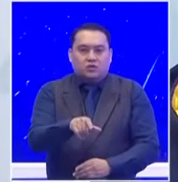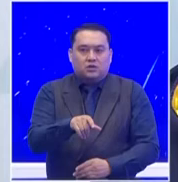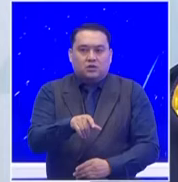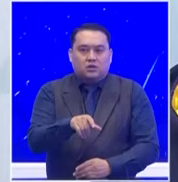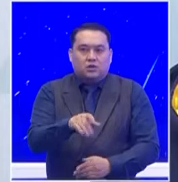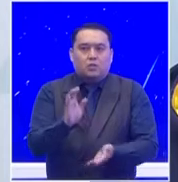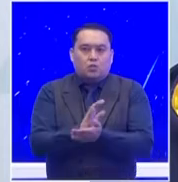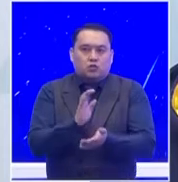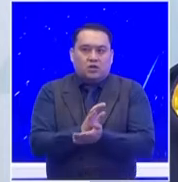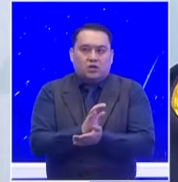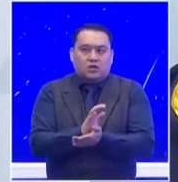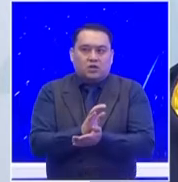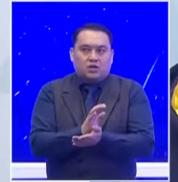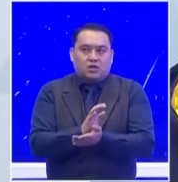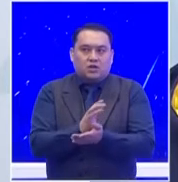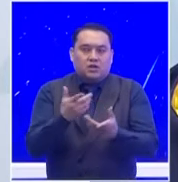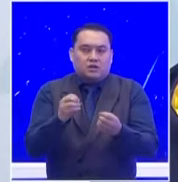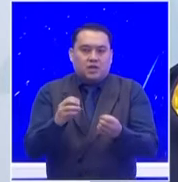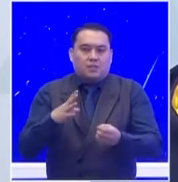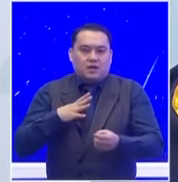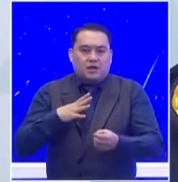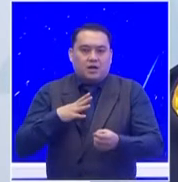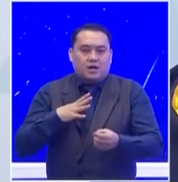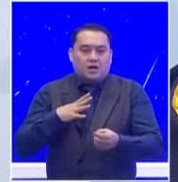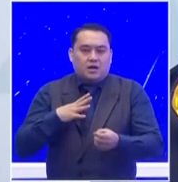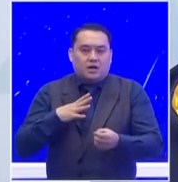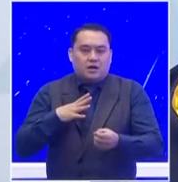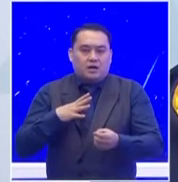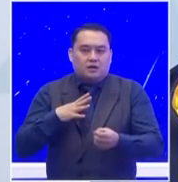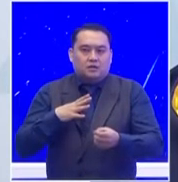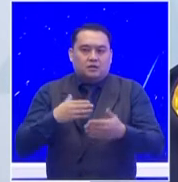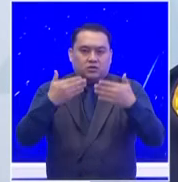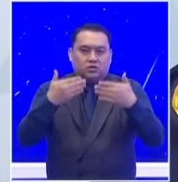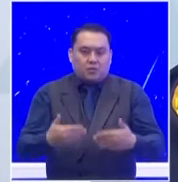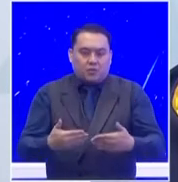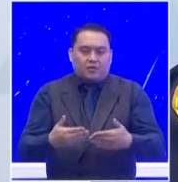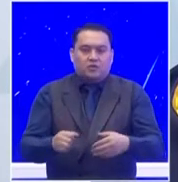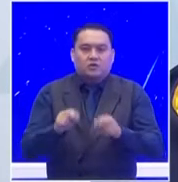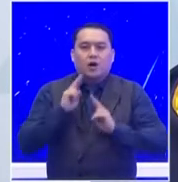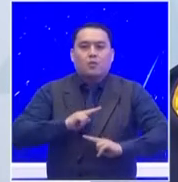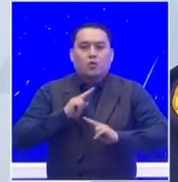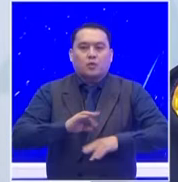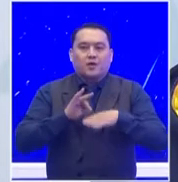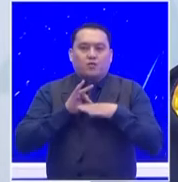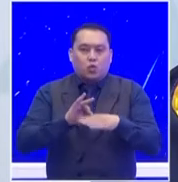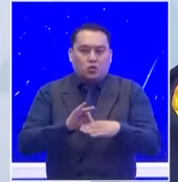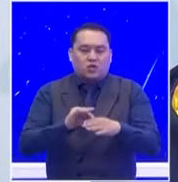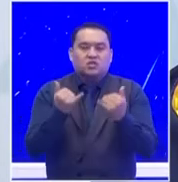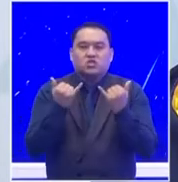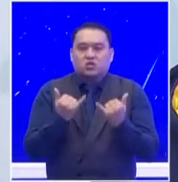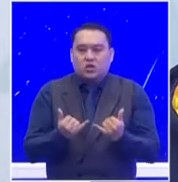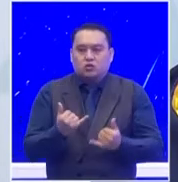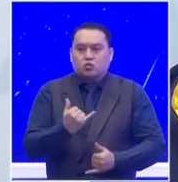от мусора, где идут прорывы, это дамбование и так далее. Ну, работы проводятся. В данный